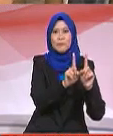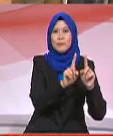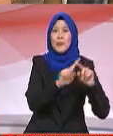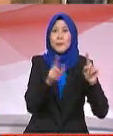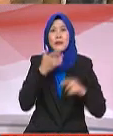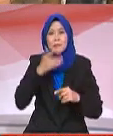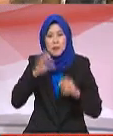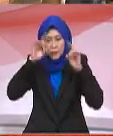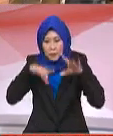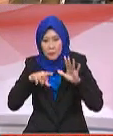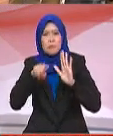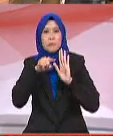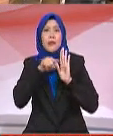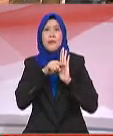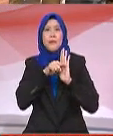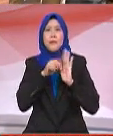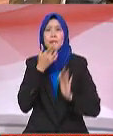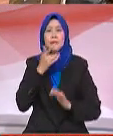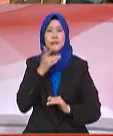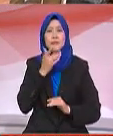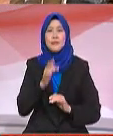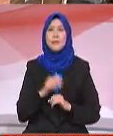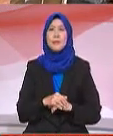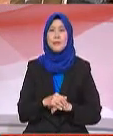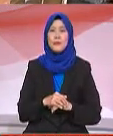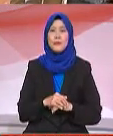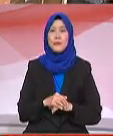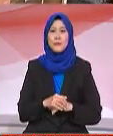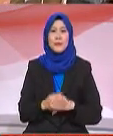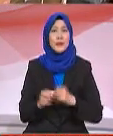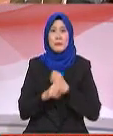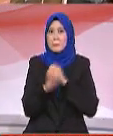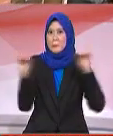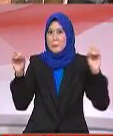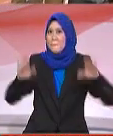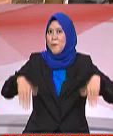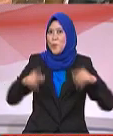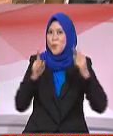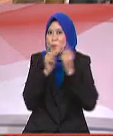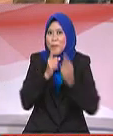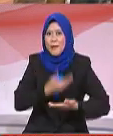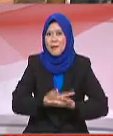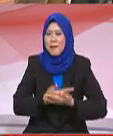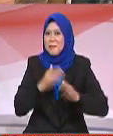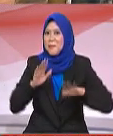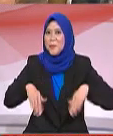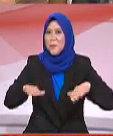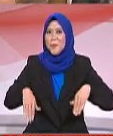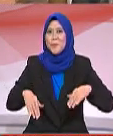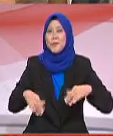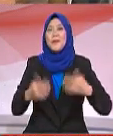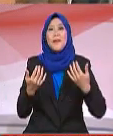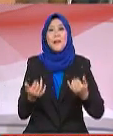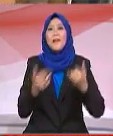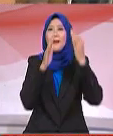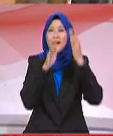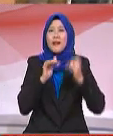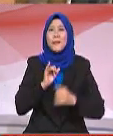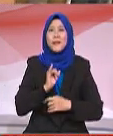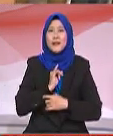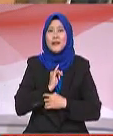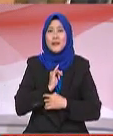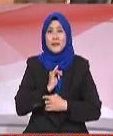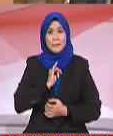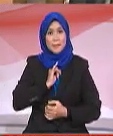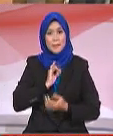negatif, alhamdulillah negatif. Anak saya duduk asrama, tak jumpa lagi dia. Cuma harapan saya sebagai